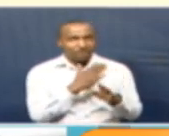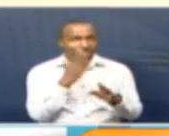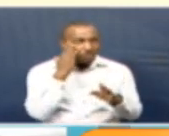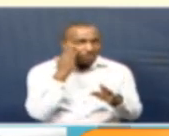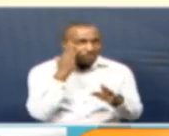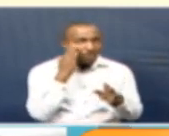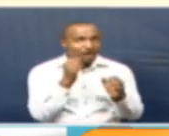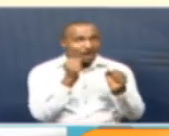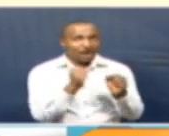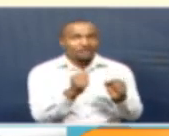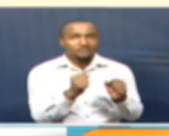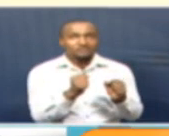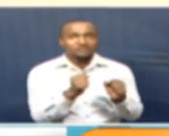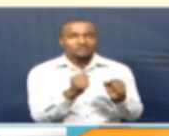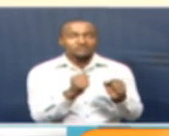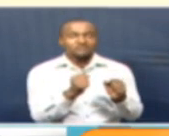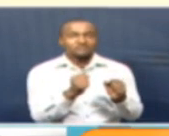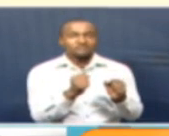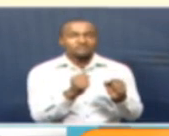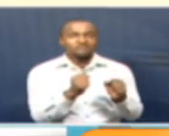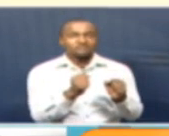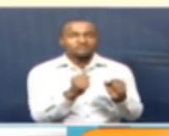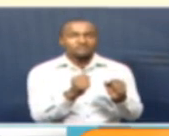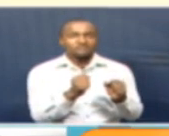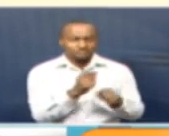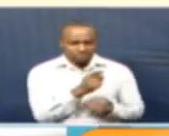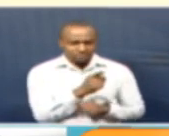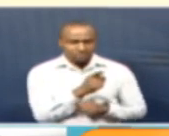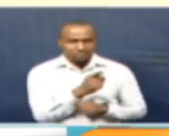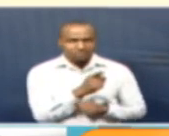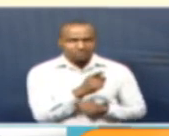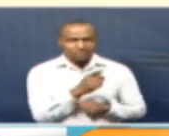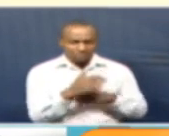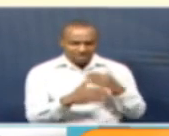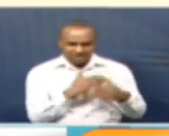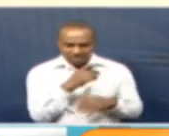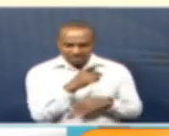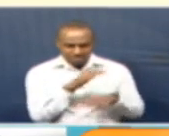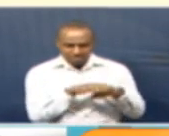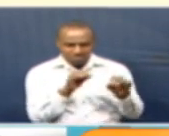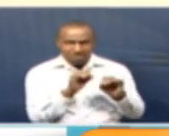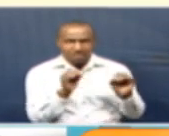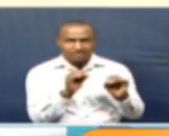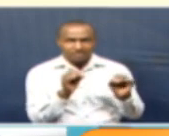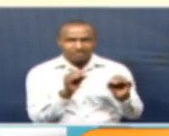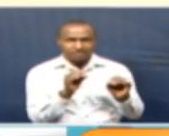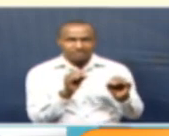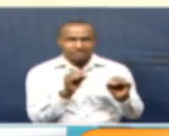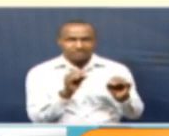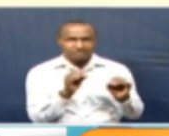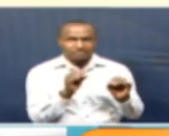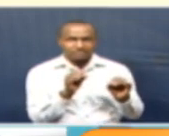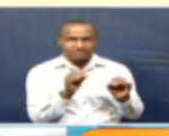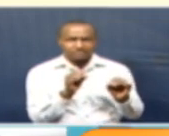ukuje ukungute unakuja fikiria vipi tena? Mbona kuna ujumbe, mbona hawa watu tabia zao hazifai, hazilekani hapa ndani ya nyumba? Ndio naposhindwa,